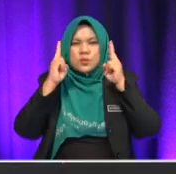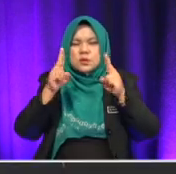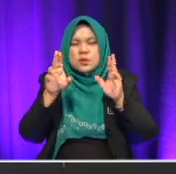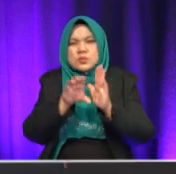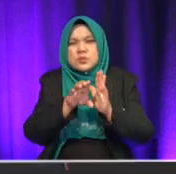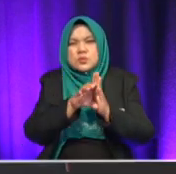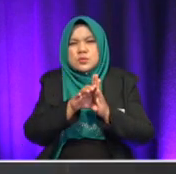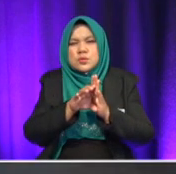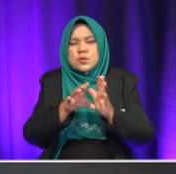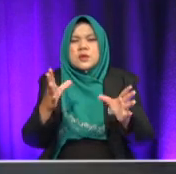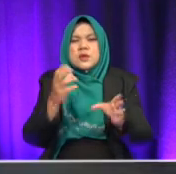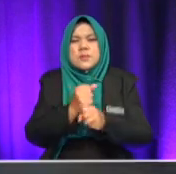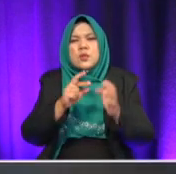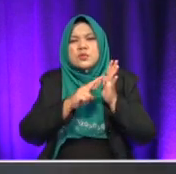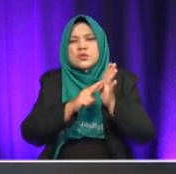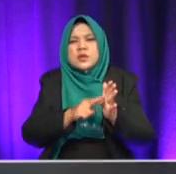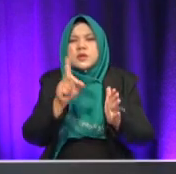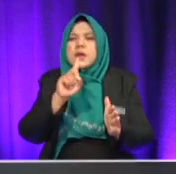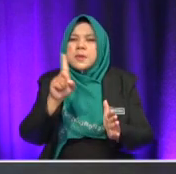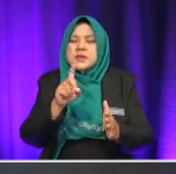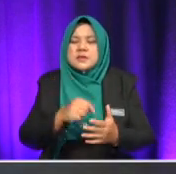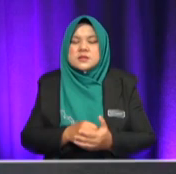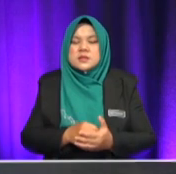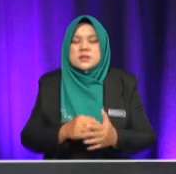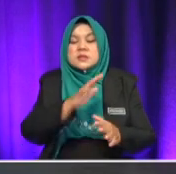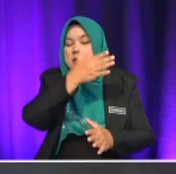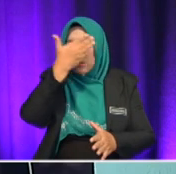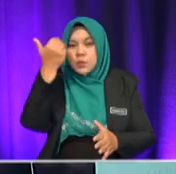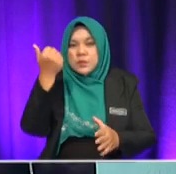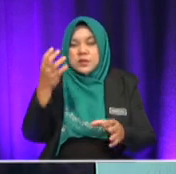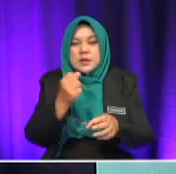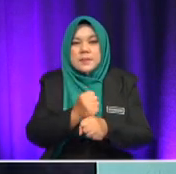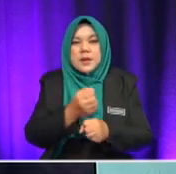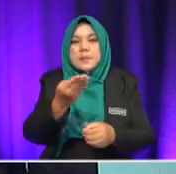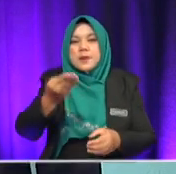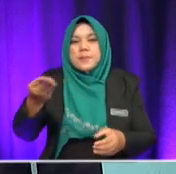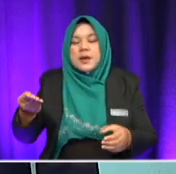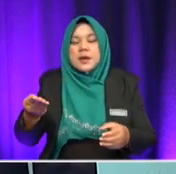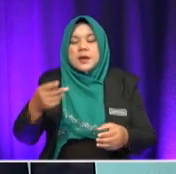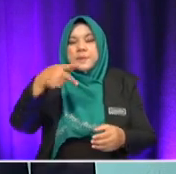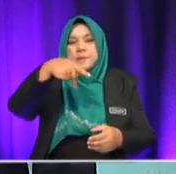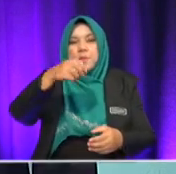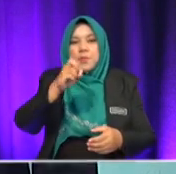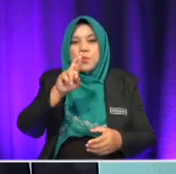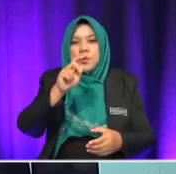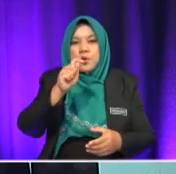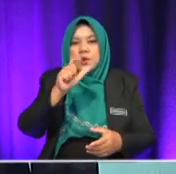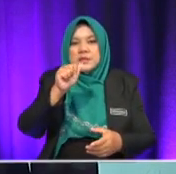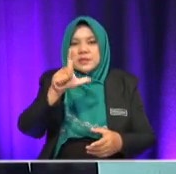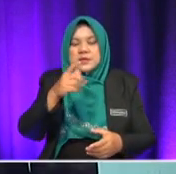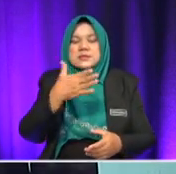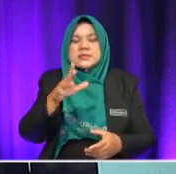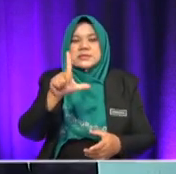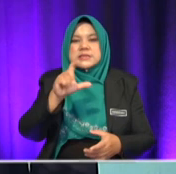Cari sumber rujukan Bagaimana Ustaz jangan lupa dapatkan bahan-bahan pembelajaran dipotek D5